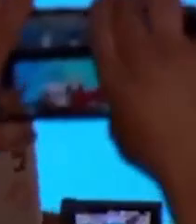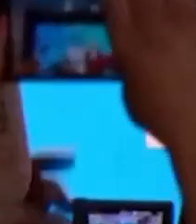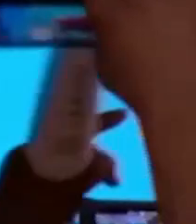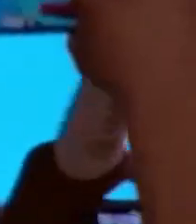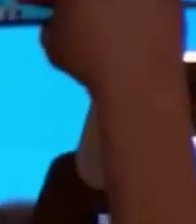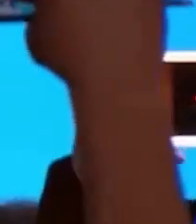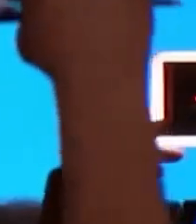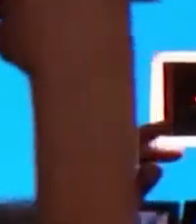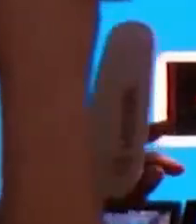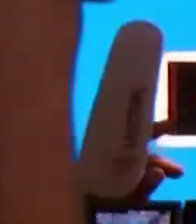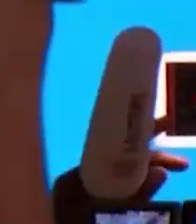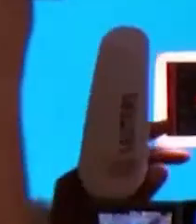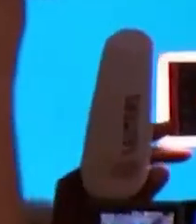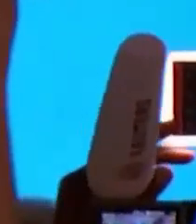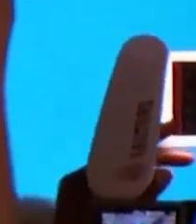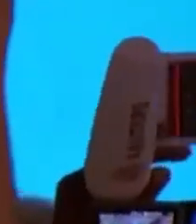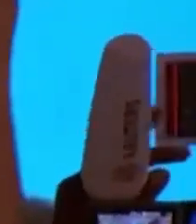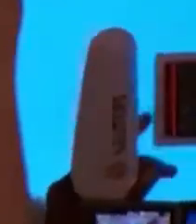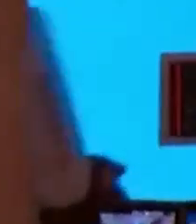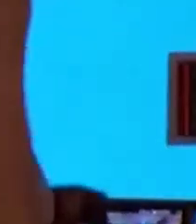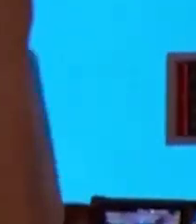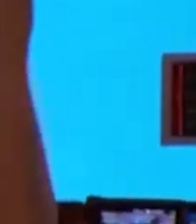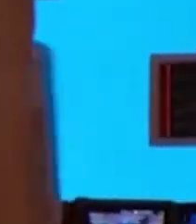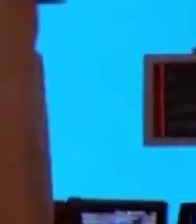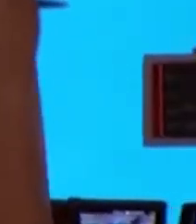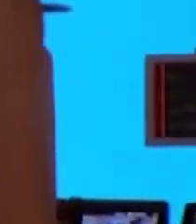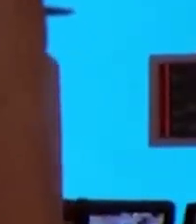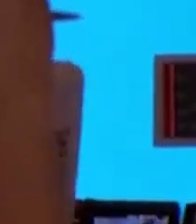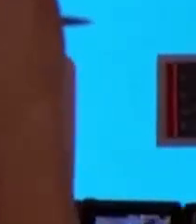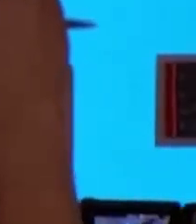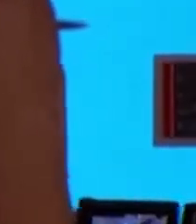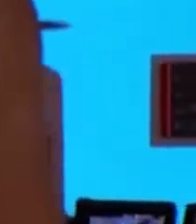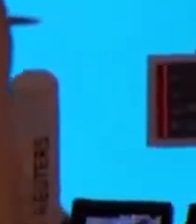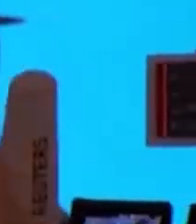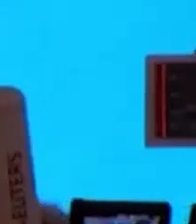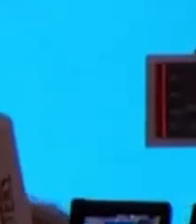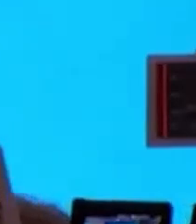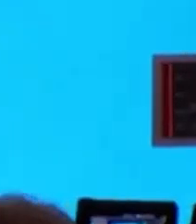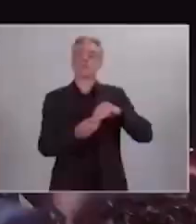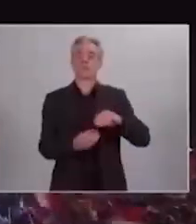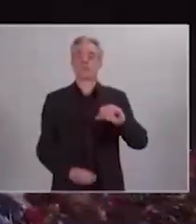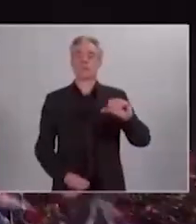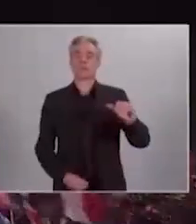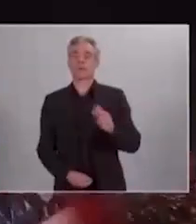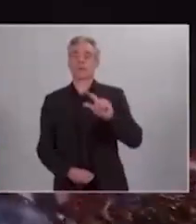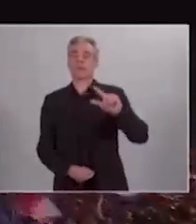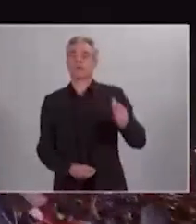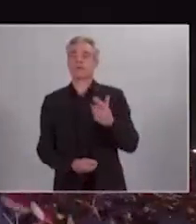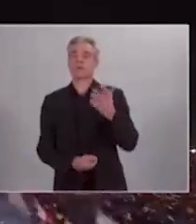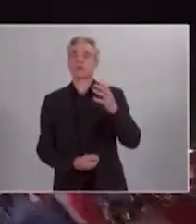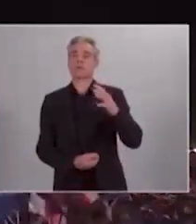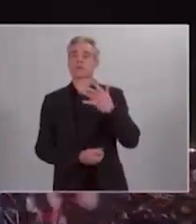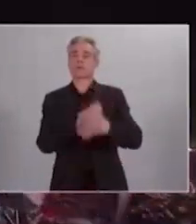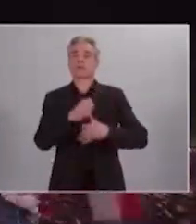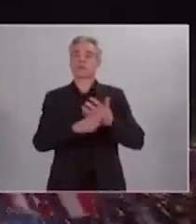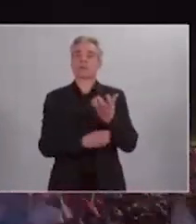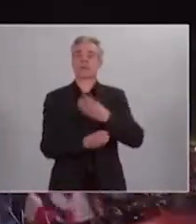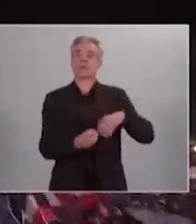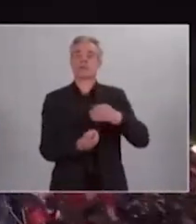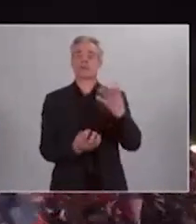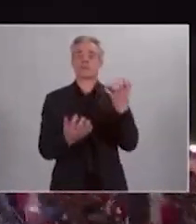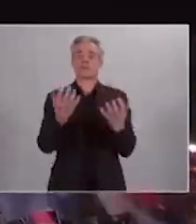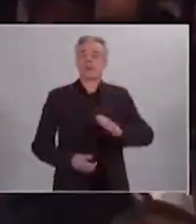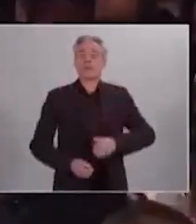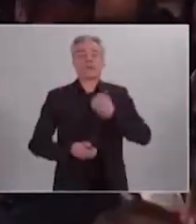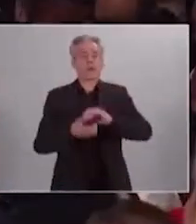สึกยังไงกับการเลือกตั้งค่ะคือปกติแล้วคนฝรั่งเศสเนี่ยนะคะจะมีวัฒนธรรมการวิพากษ์วิจารณ์สูงมากเพราะฉะนั้นแล้วโดยทั่วไปเนี่ย